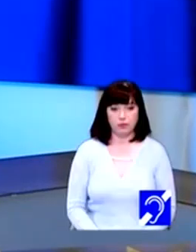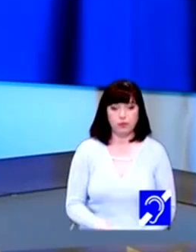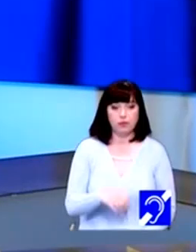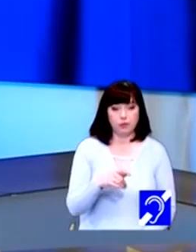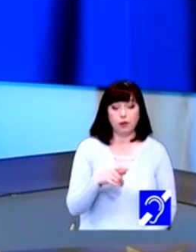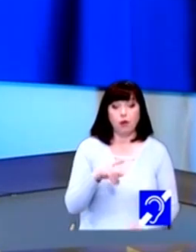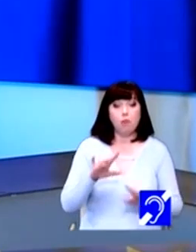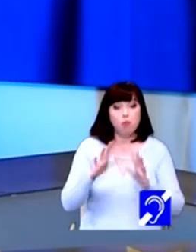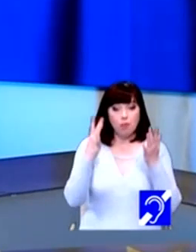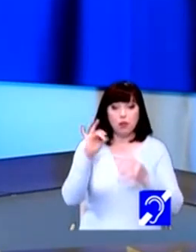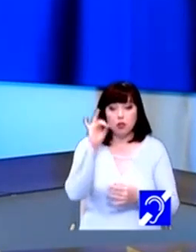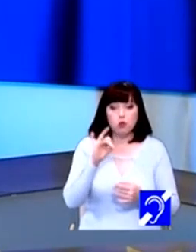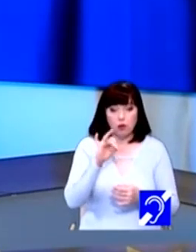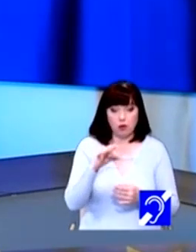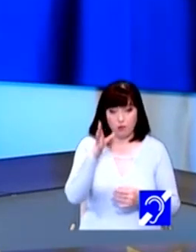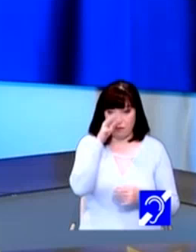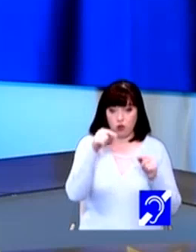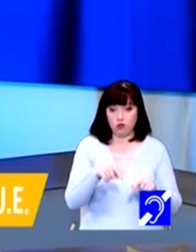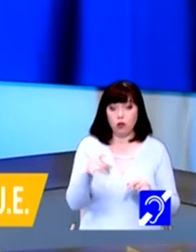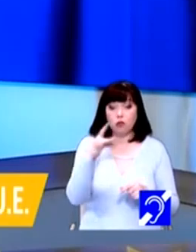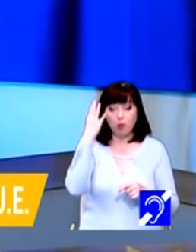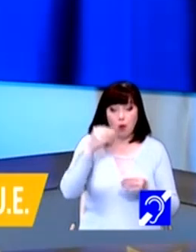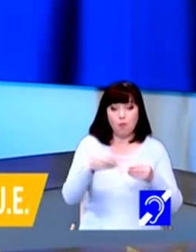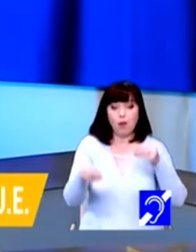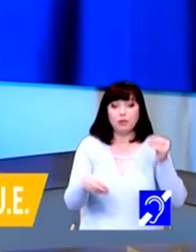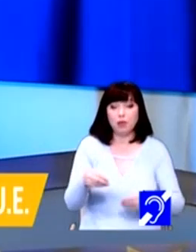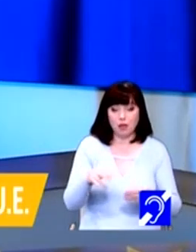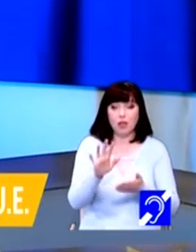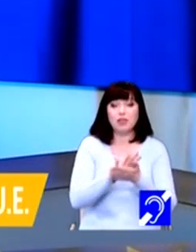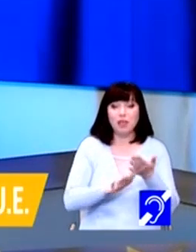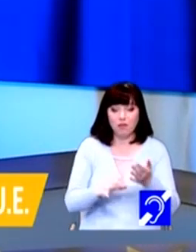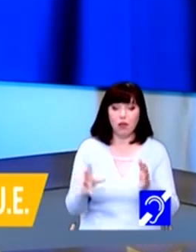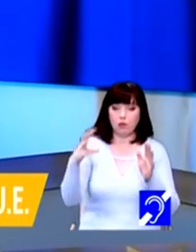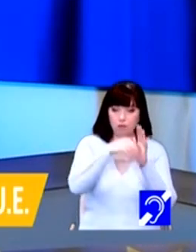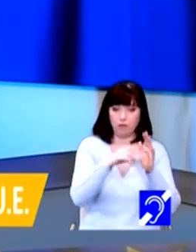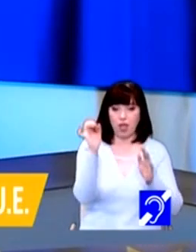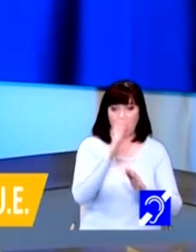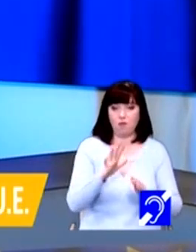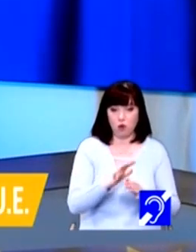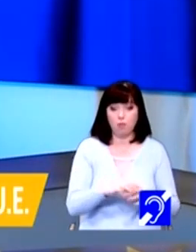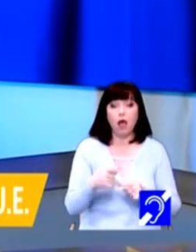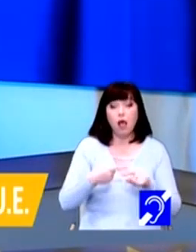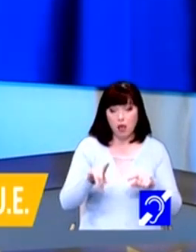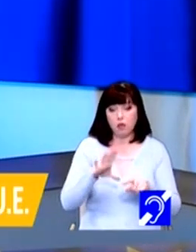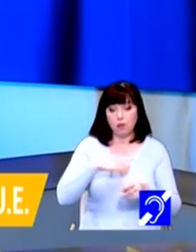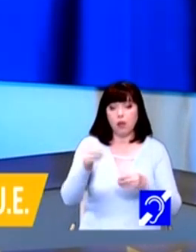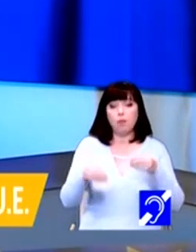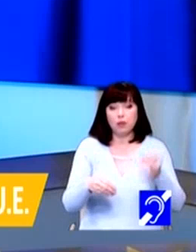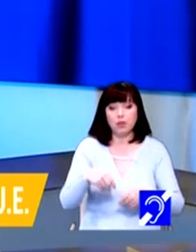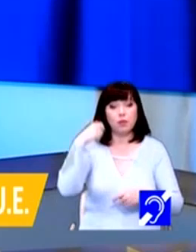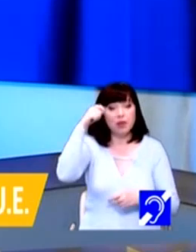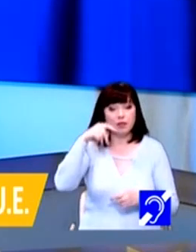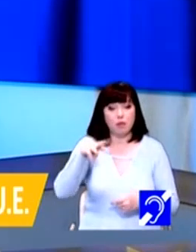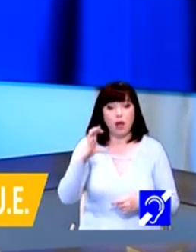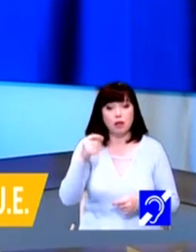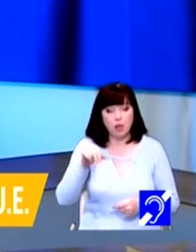Moment istoric, la Chișinău, Republica Moldova a semnat cererea de aderare la Uniunea Europeană. Actul a fost parafat de președintele Maia